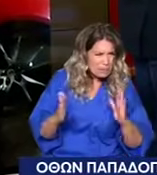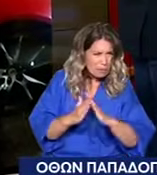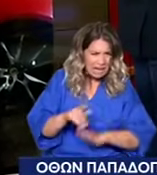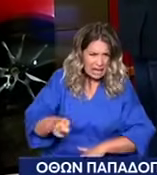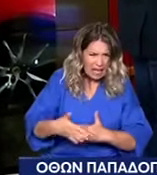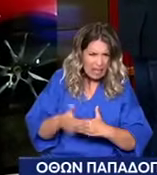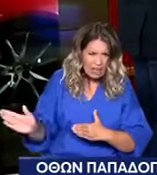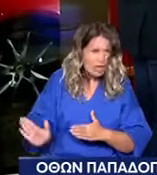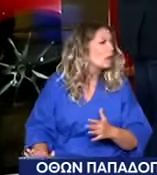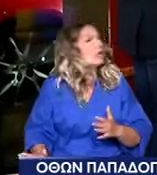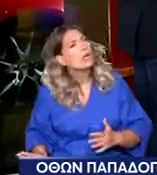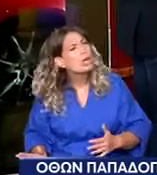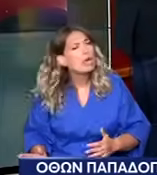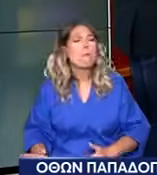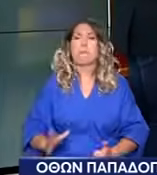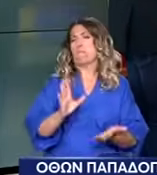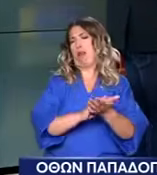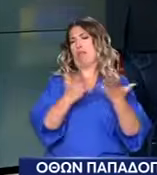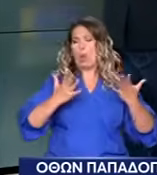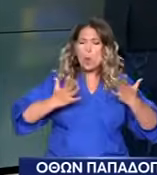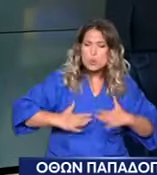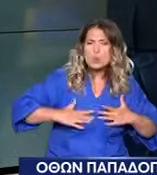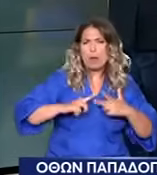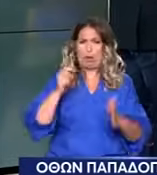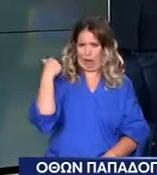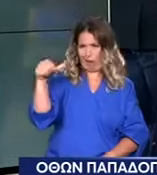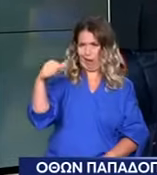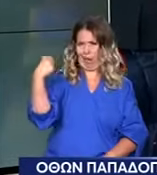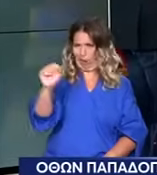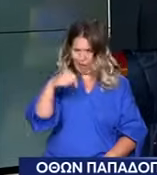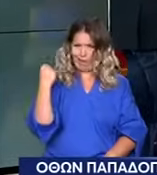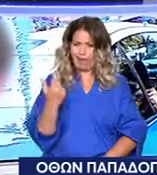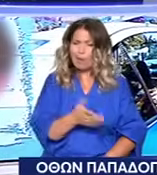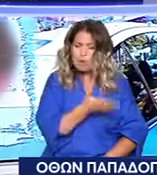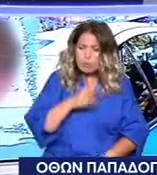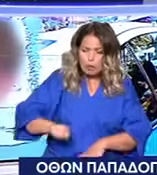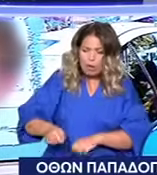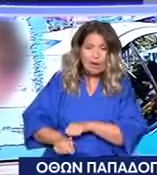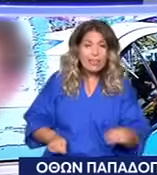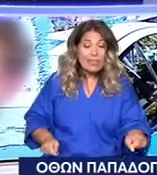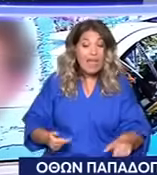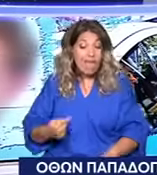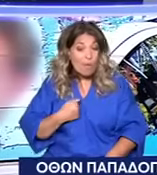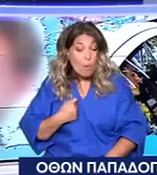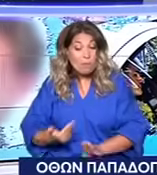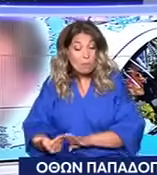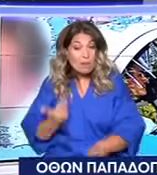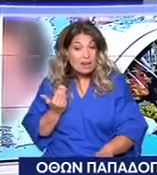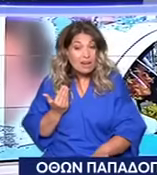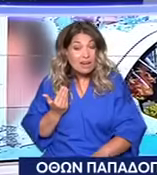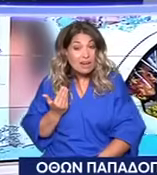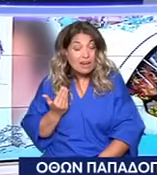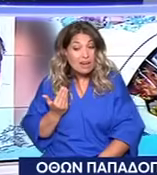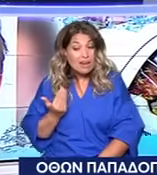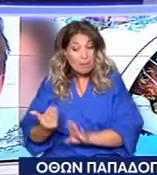άλλο, αν ήθελαν ρούχα ή ό,τι άλλο, θα μου χτυπάγαν το κουδούνι να ανοίξω. Γιατί μπήκαν με το κλειδί? Γιατί εγώ είχα μιλήσει πριν, είχα πει ότι δεν θα είμαι